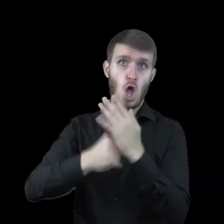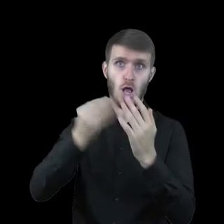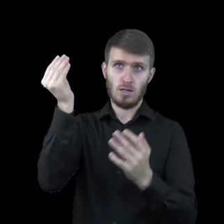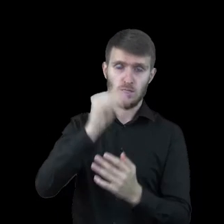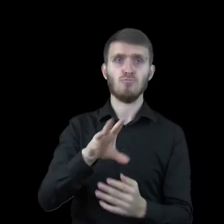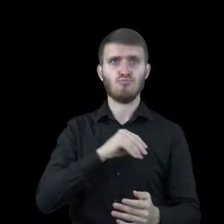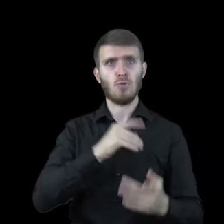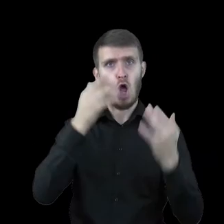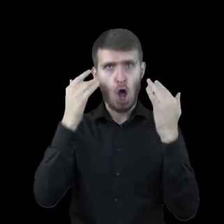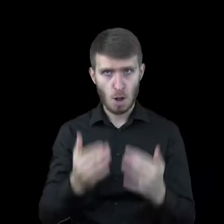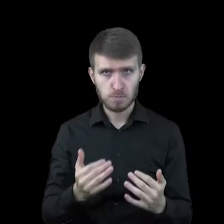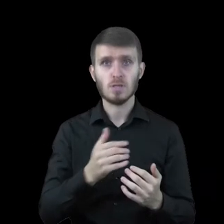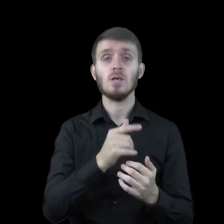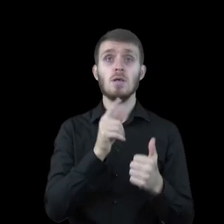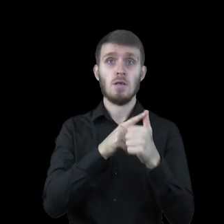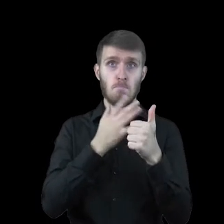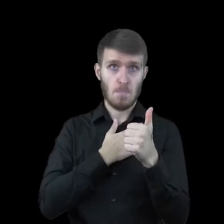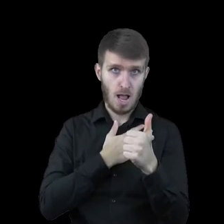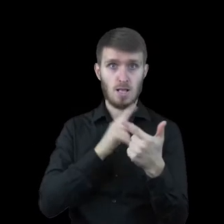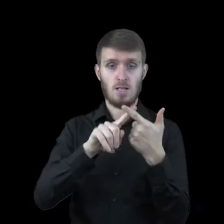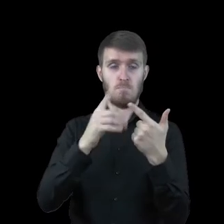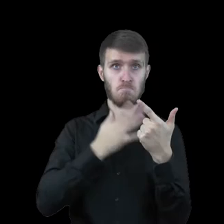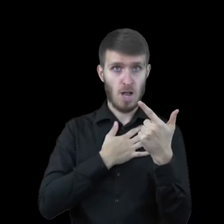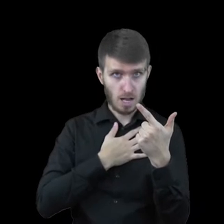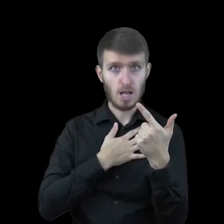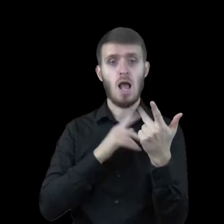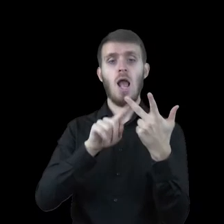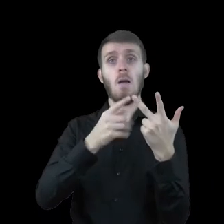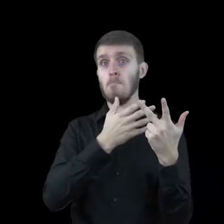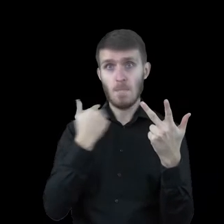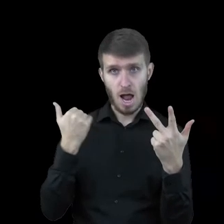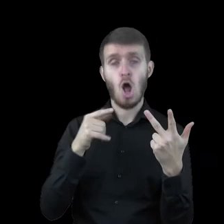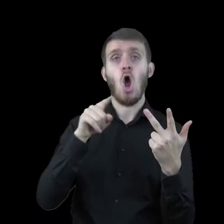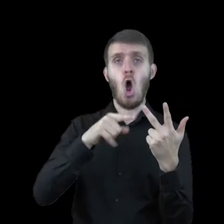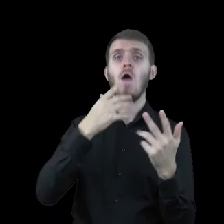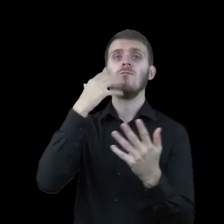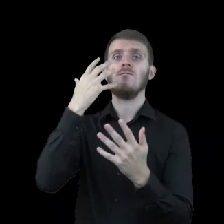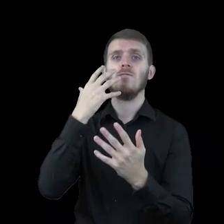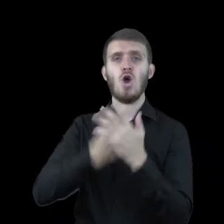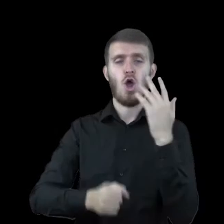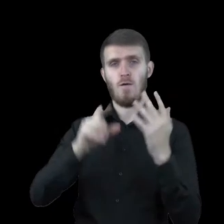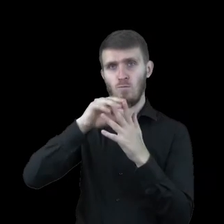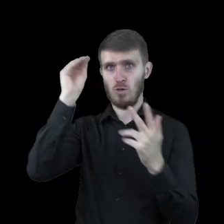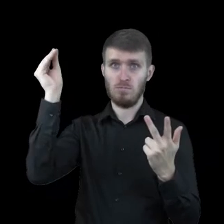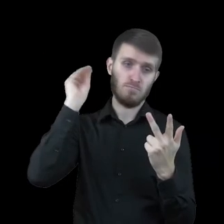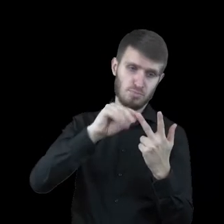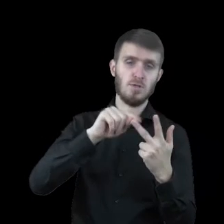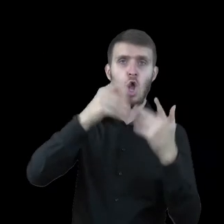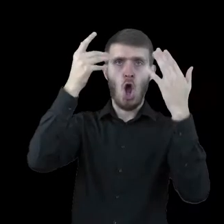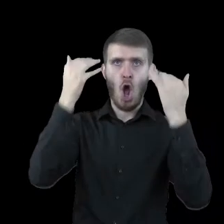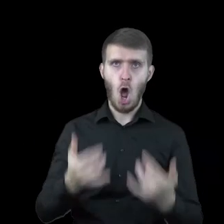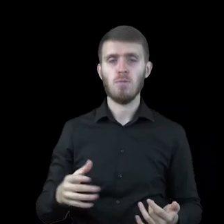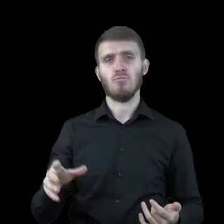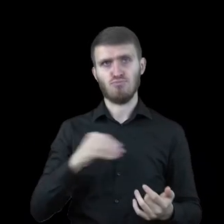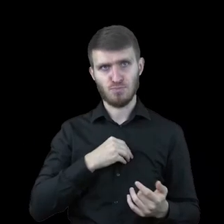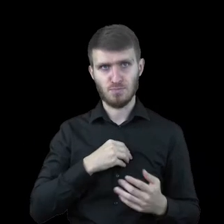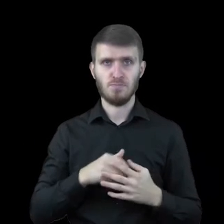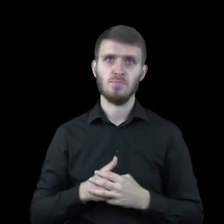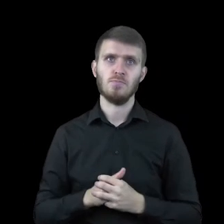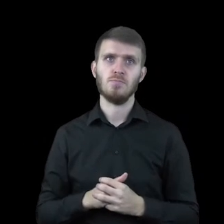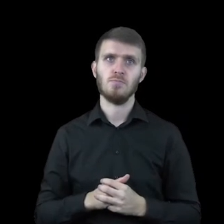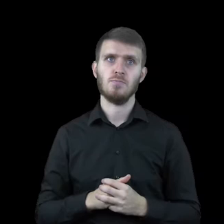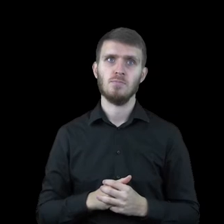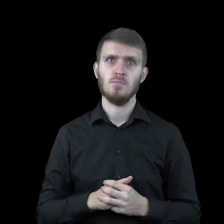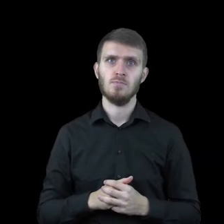I twierdzenie Pitagorasa rozwiązuje takie problemy, że jeśli mamy trójkąt prostokątny, to możemy sobie obliczyć, jeśli mamy